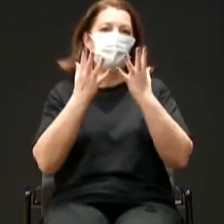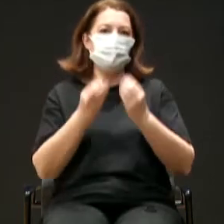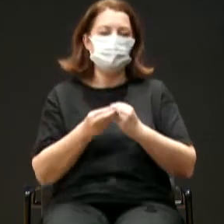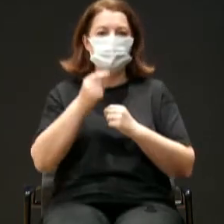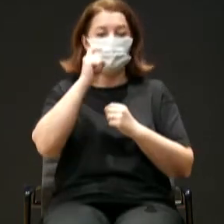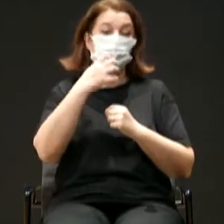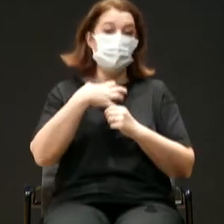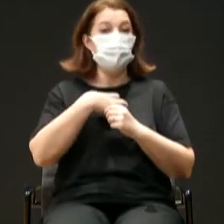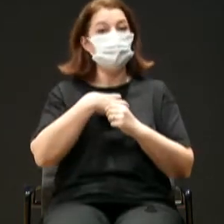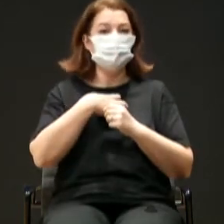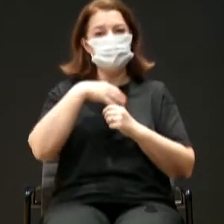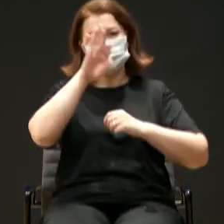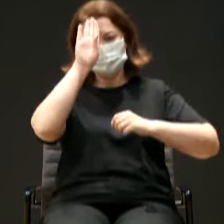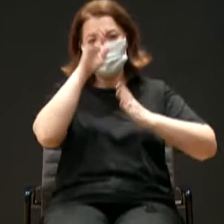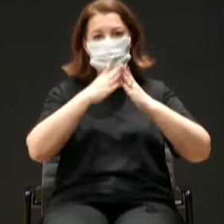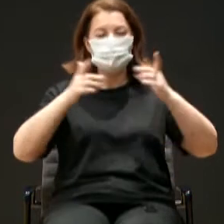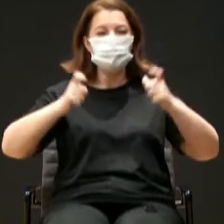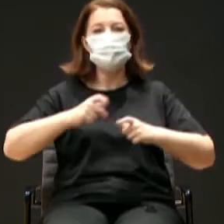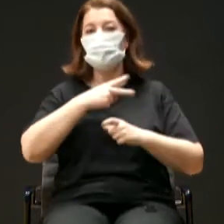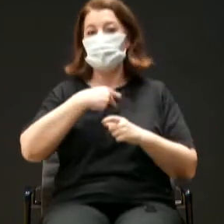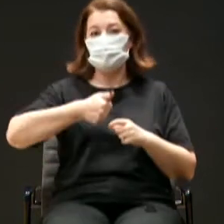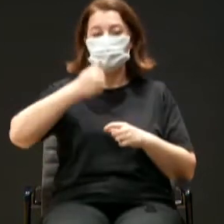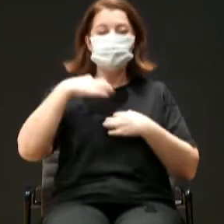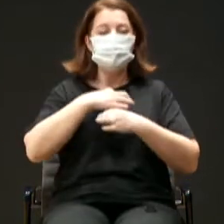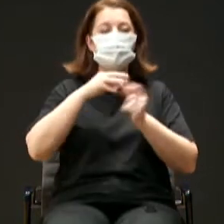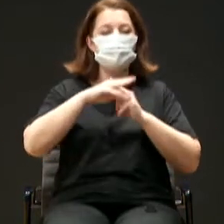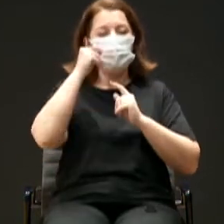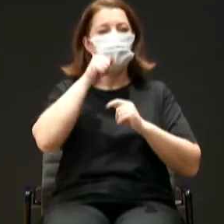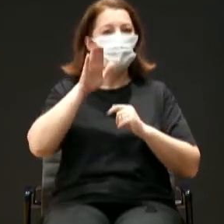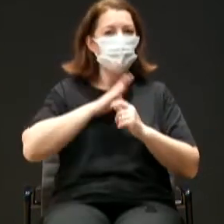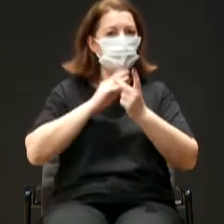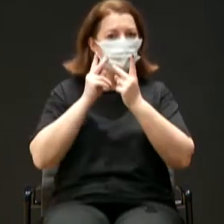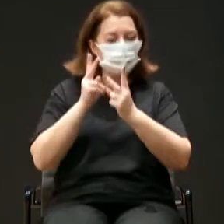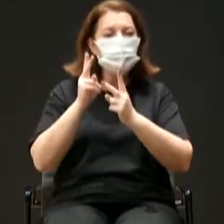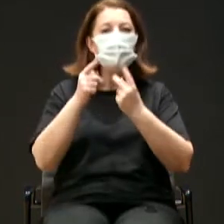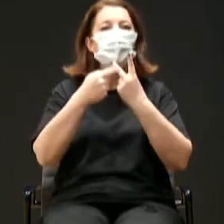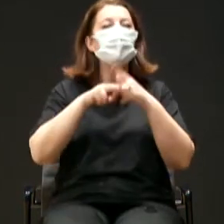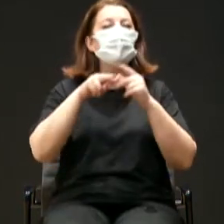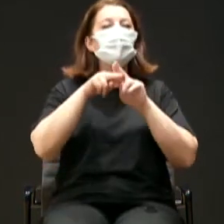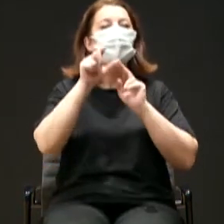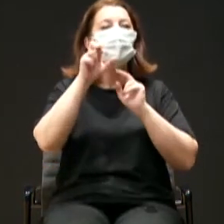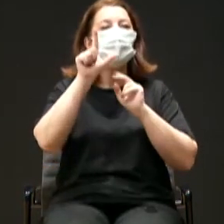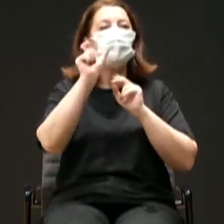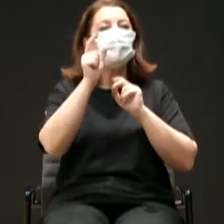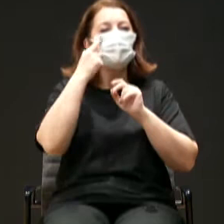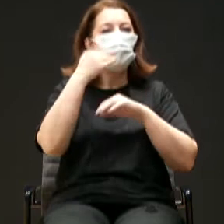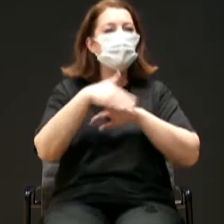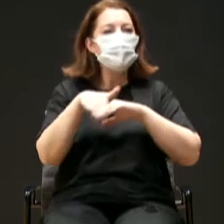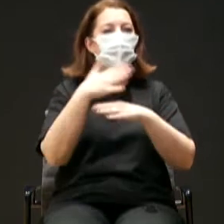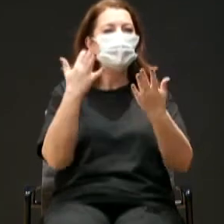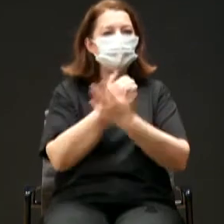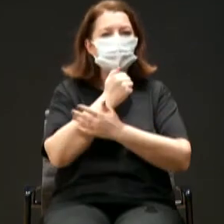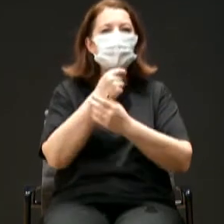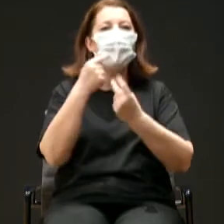9 Haziran'da İstanbul Büyükşehir Belediye Başkanımız Sayın Ekrem İmamoğlu'nun Yakuplu Mahallemize kazandırdığı Yakuplu